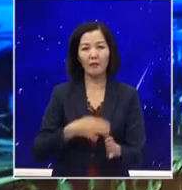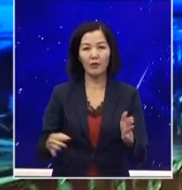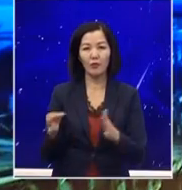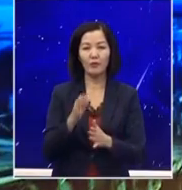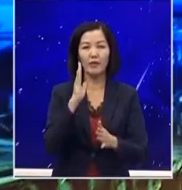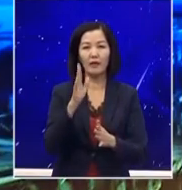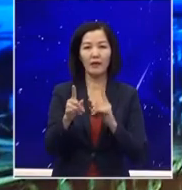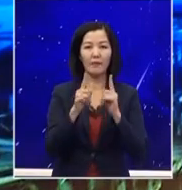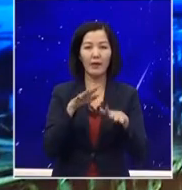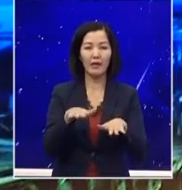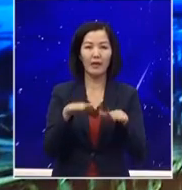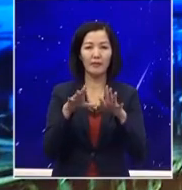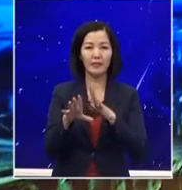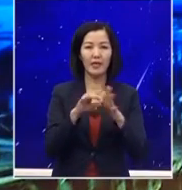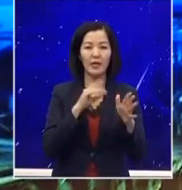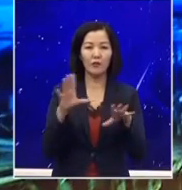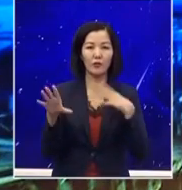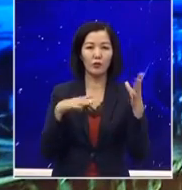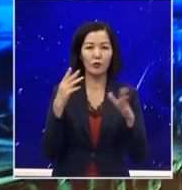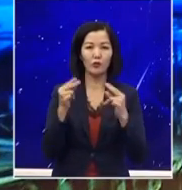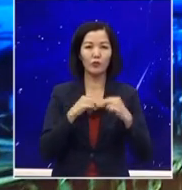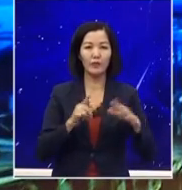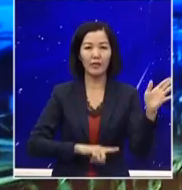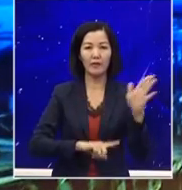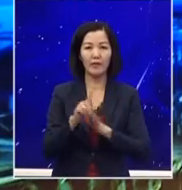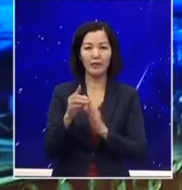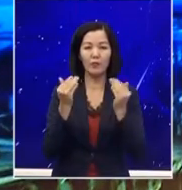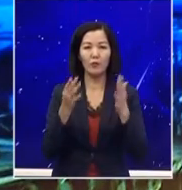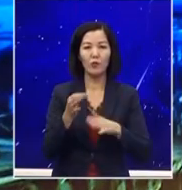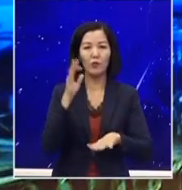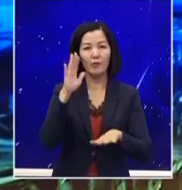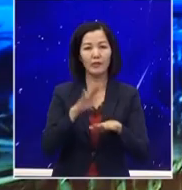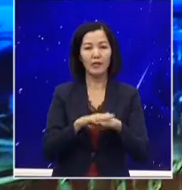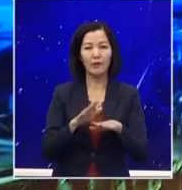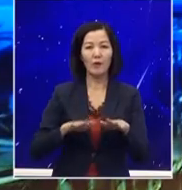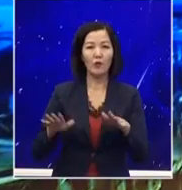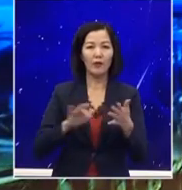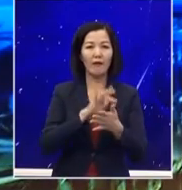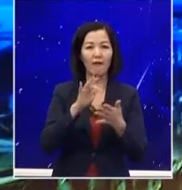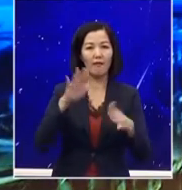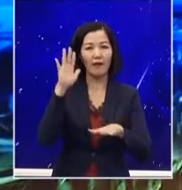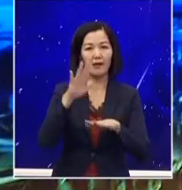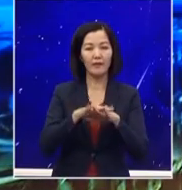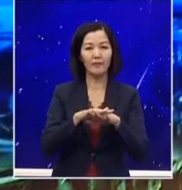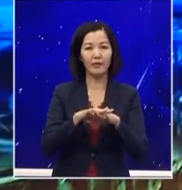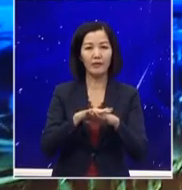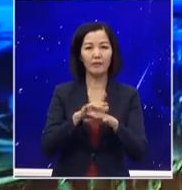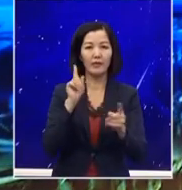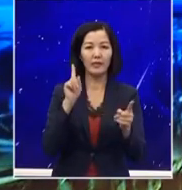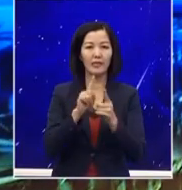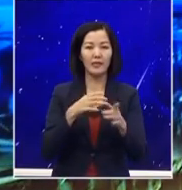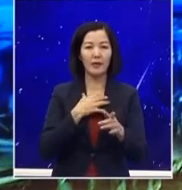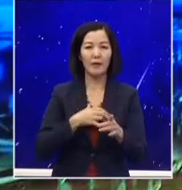Алматы облысында алдағы парламент сайлауында дайындық жұмыстары басталды. Бүгін облыс әкімі аудан қала әкімдерін жинап,